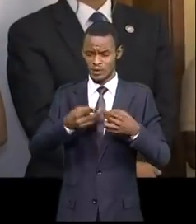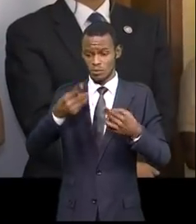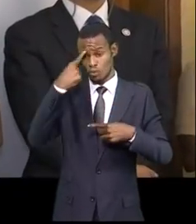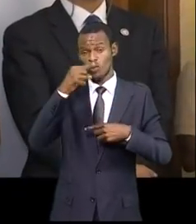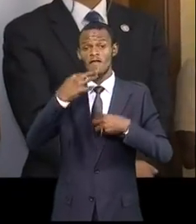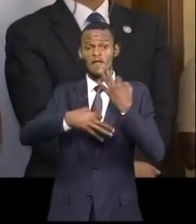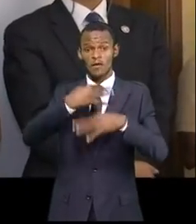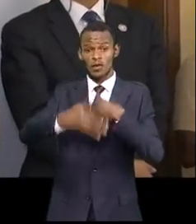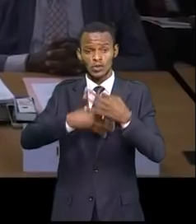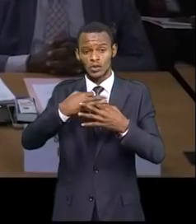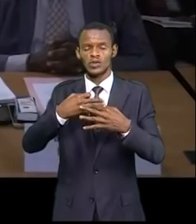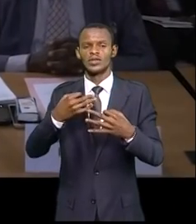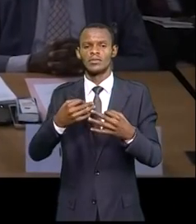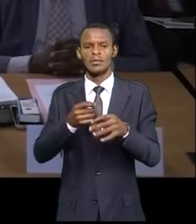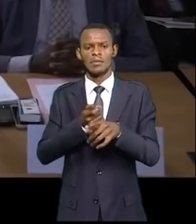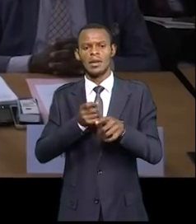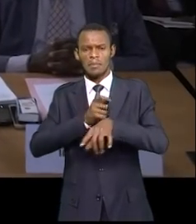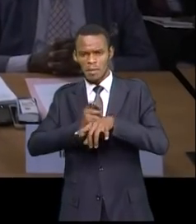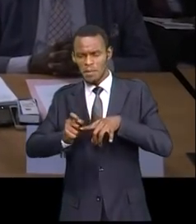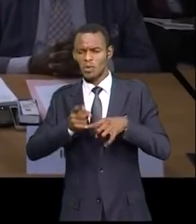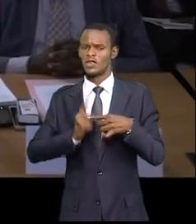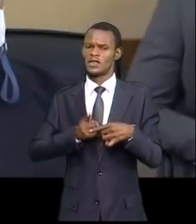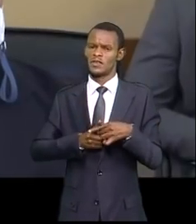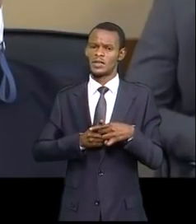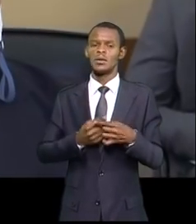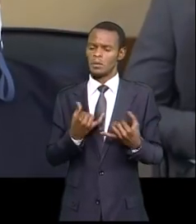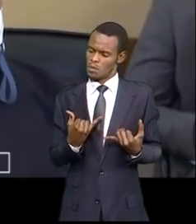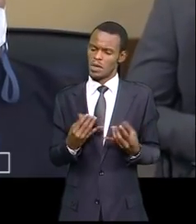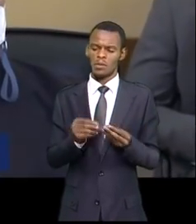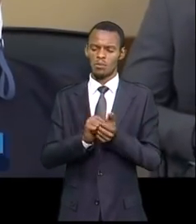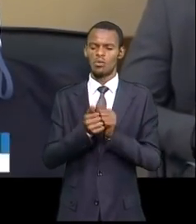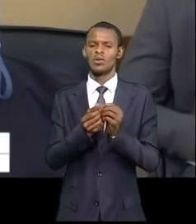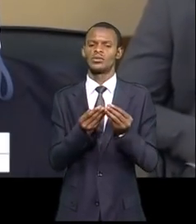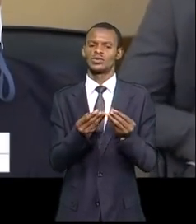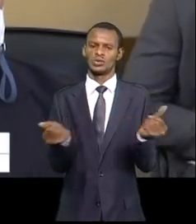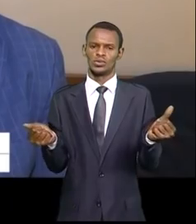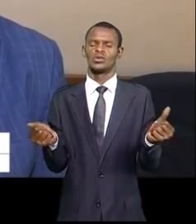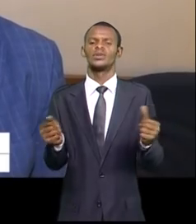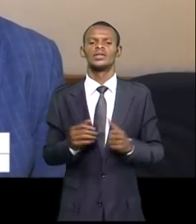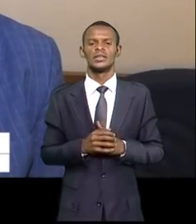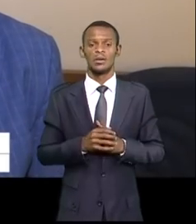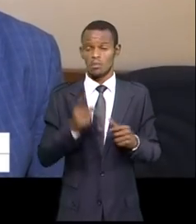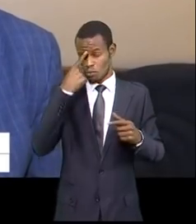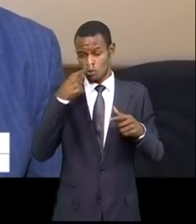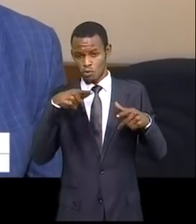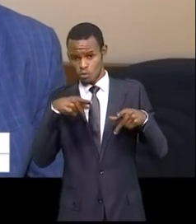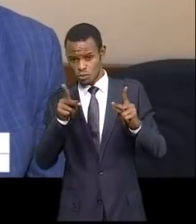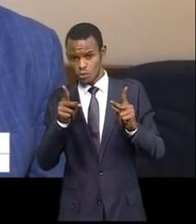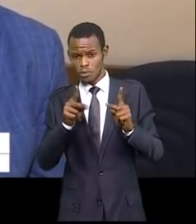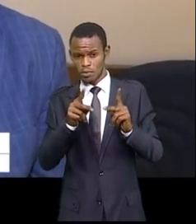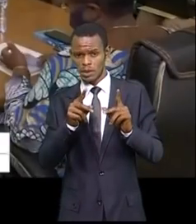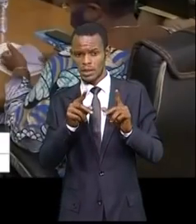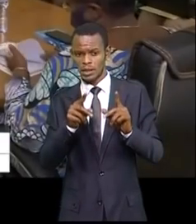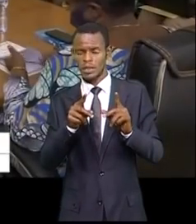nous devions améliorer notre politique de gestion pour permettre à la pga hic des tracés toutes ces informations a